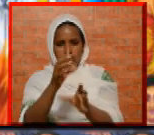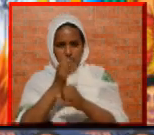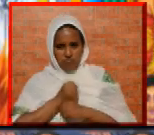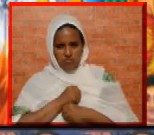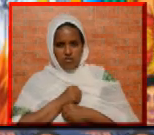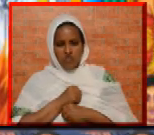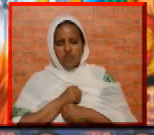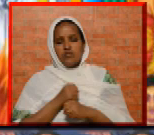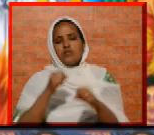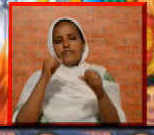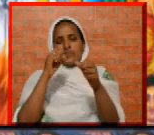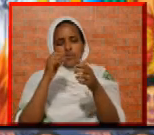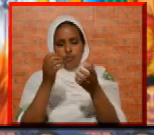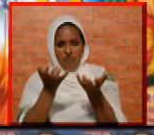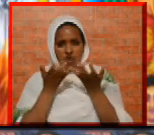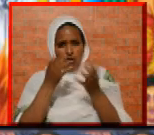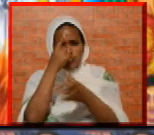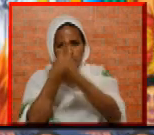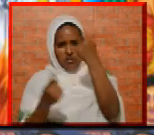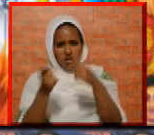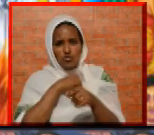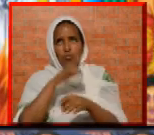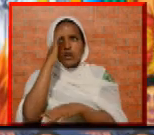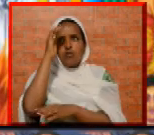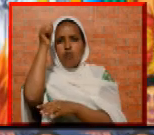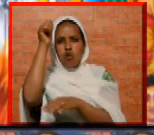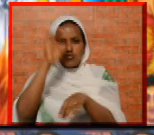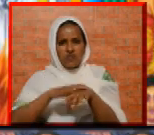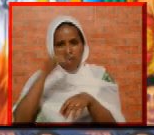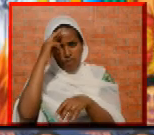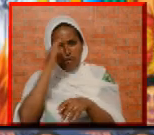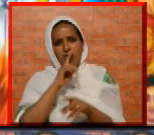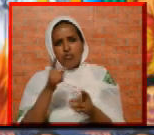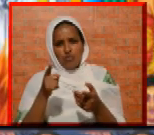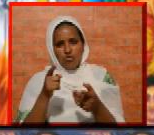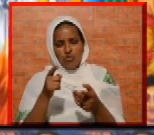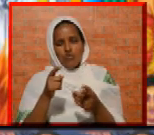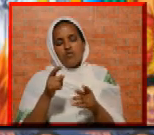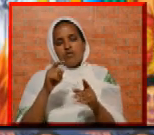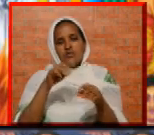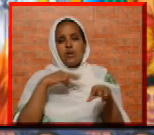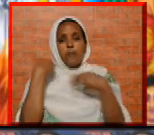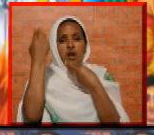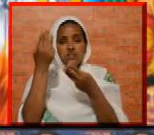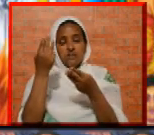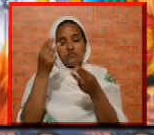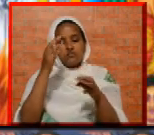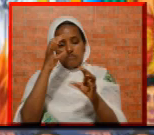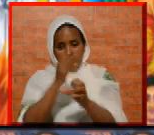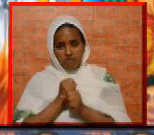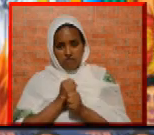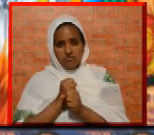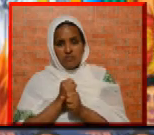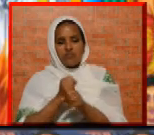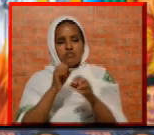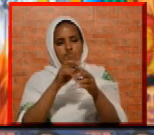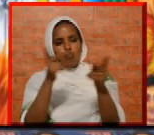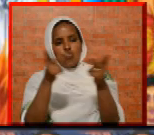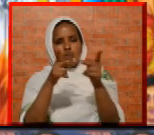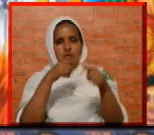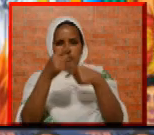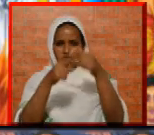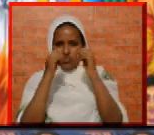ተቀብሏል። ሰማይትነት ሰዎች በፈለጉት ብቻ ሳይሆን በእግዚአብሔር ጥሪ የሚሆን ነው። እግዚአብሔር የጠራቸው ሰማይትነትን ለመቀበል በሰማይትነት ሜዳ